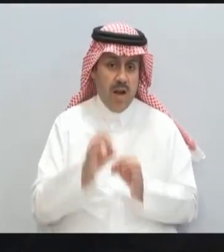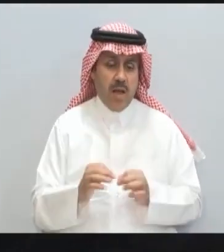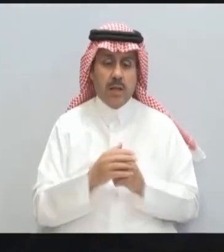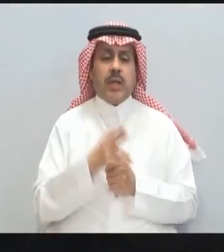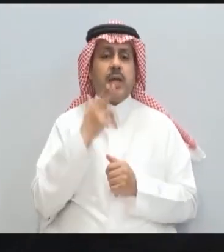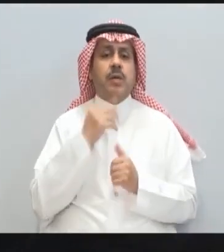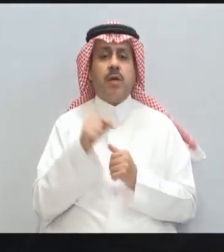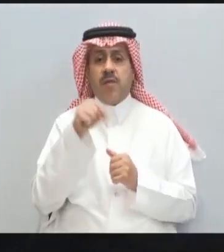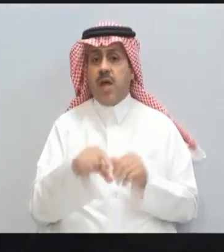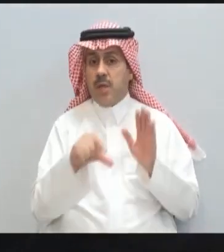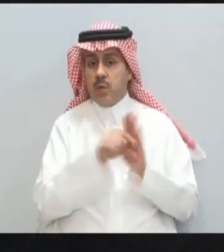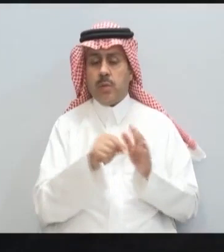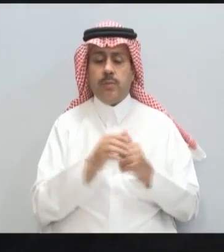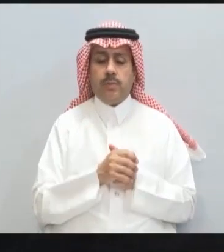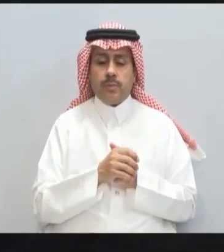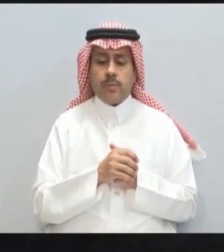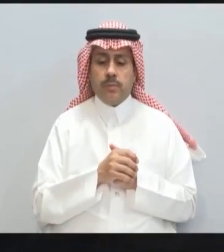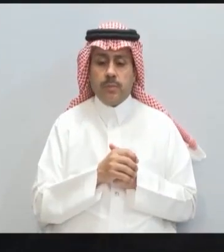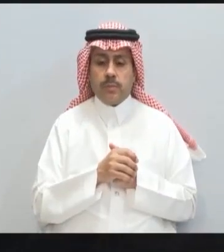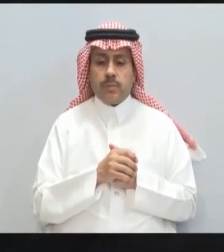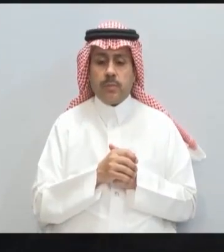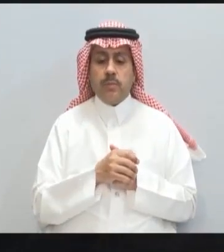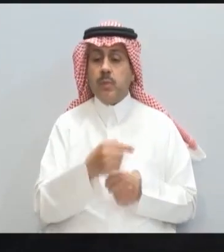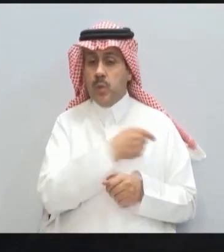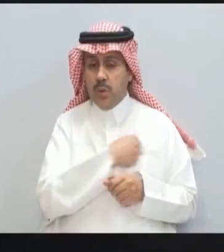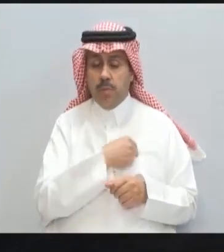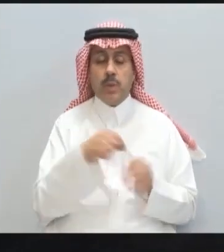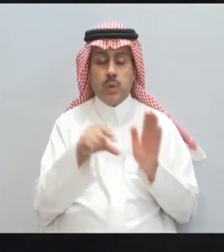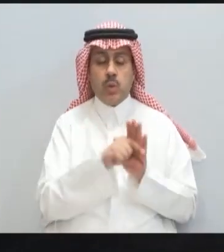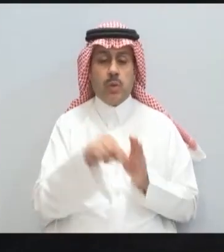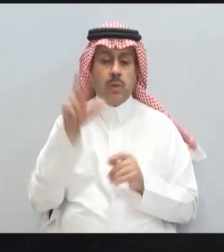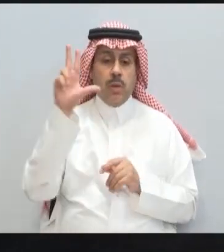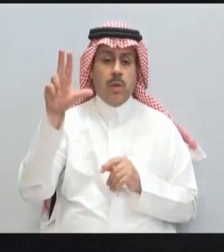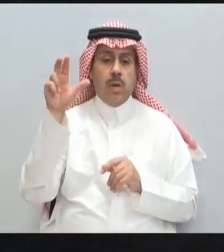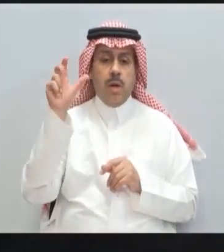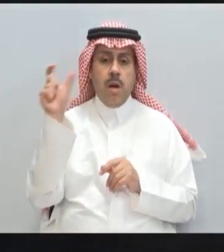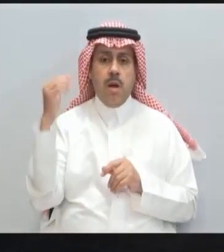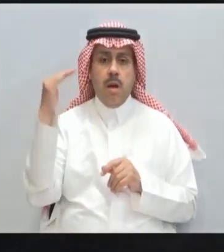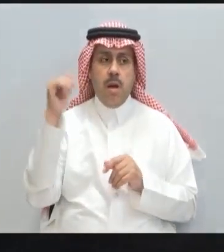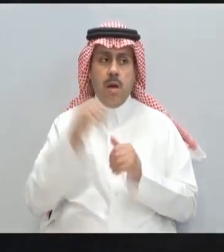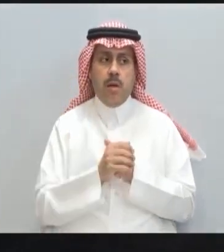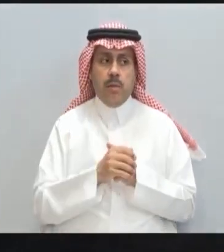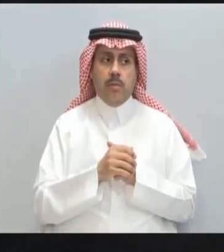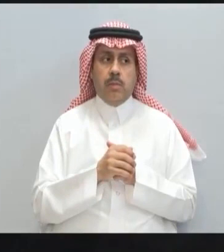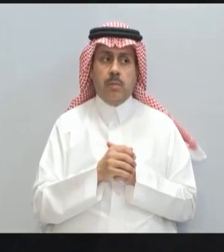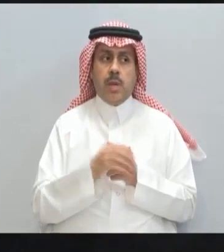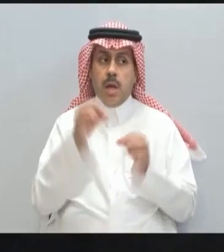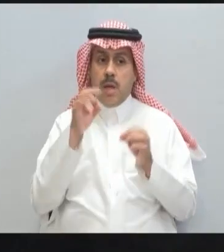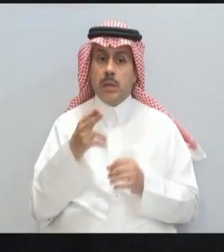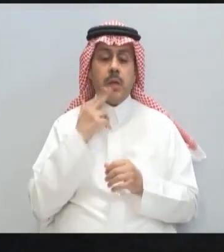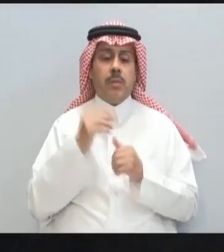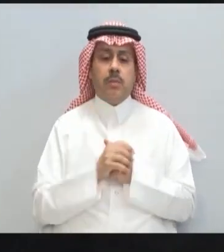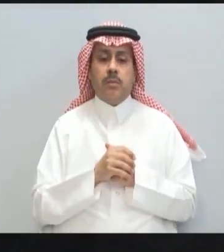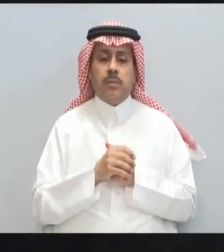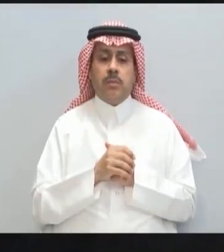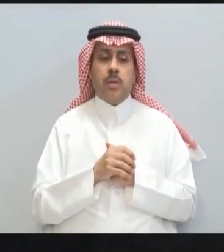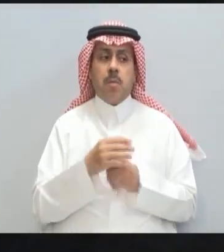هذه السوره سوره النحل والتي تسمى ايضا سوره النعل النحل هي ايات كريمات